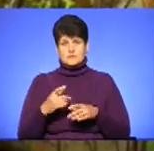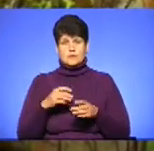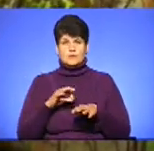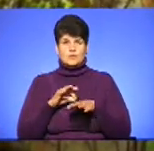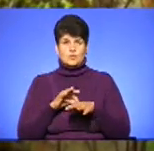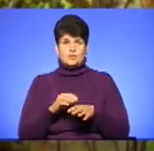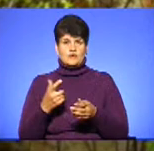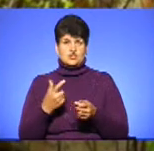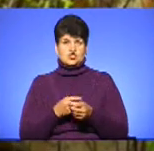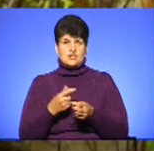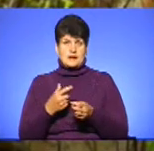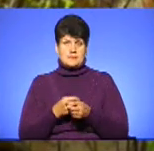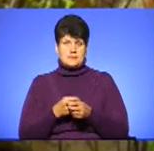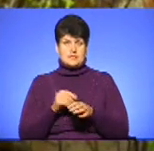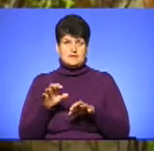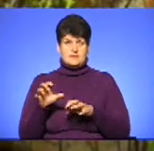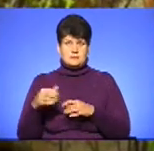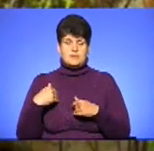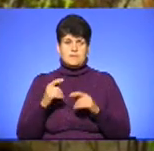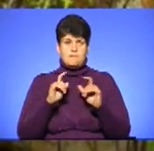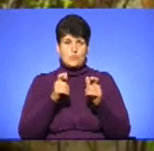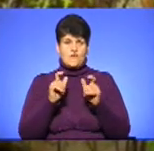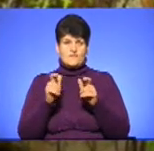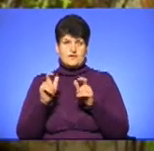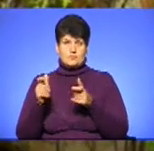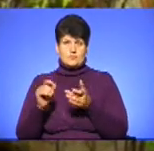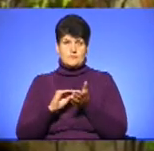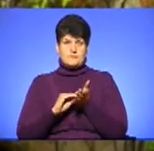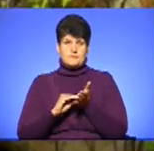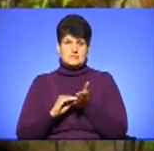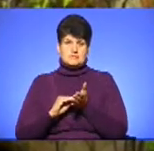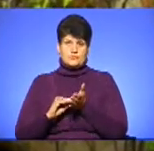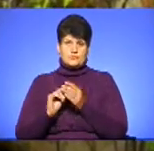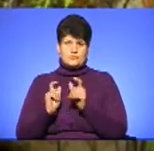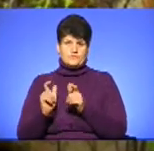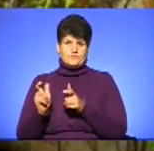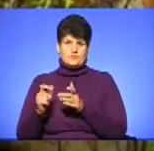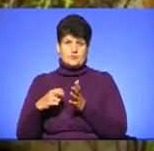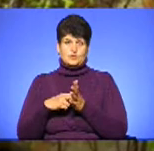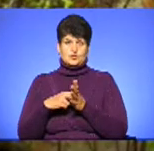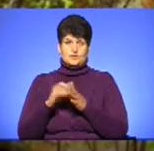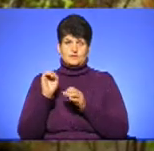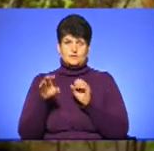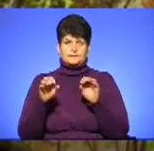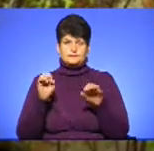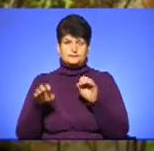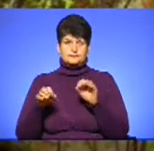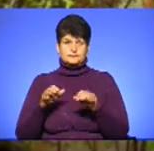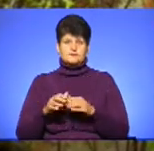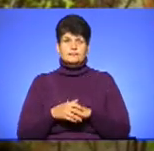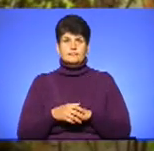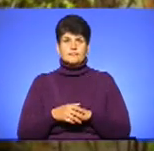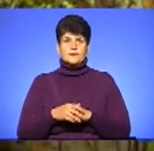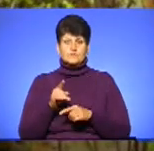щеплення тварин. Мешканців ми повідомляємо письмово в почтові скриньки для того, щоб вони